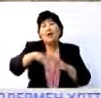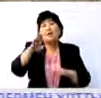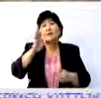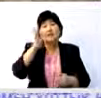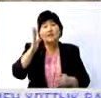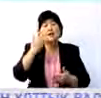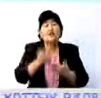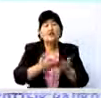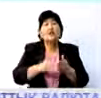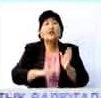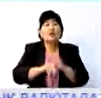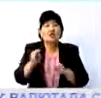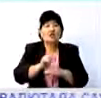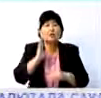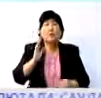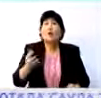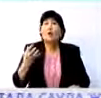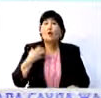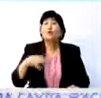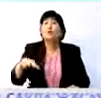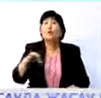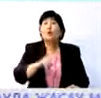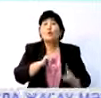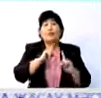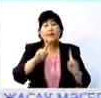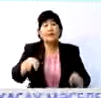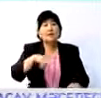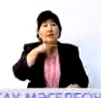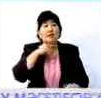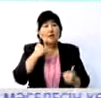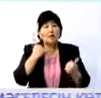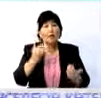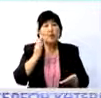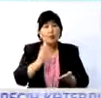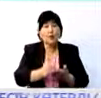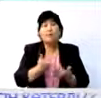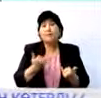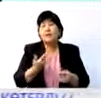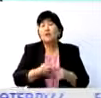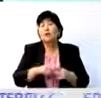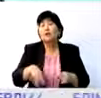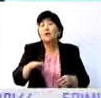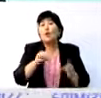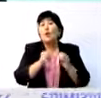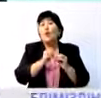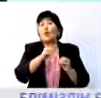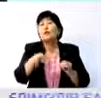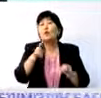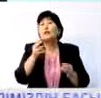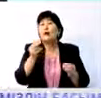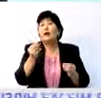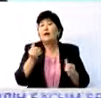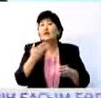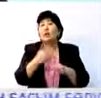деңгейге жеткізілмек. Қызылорда облысына да ерекше көңіл назар бөлінуде. Мысалы, осы жылдың өзінде 10 миллиардтан астам қаржы